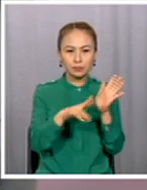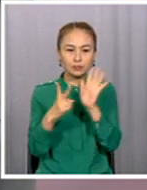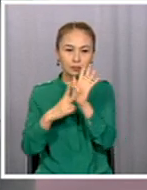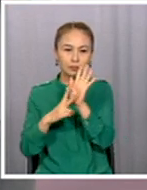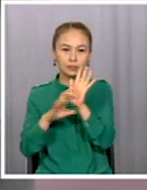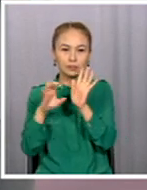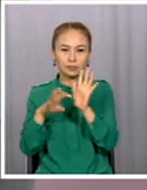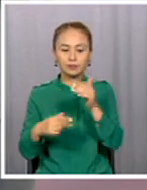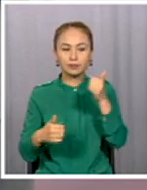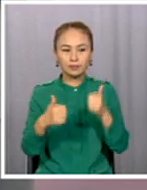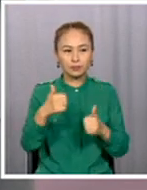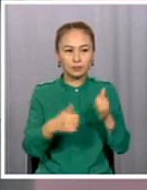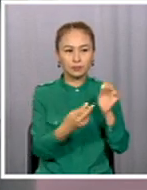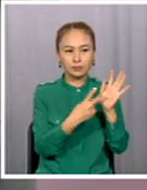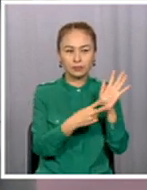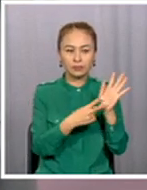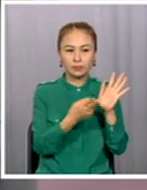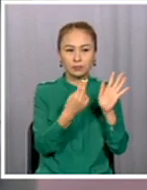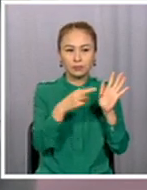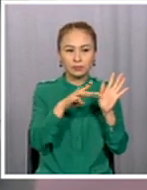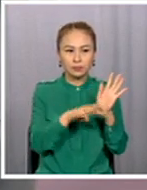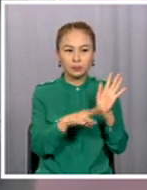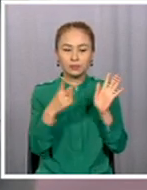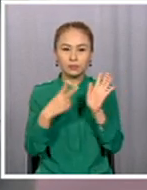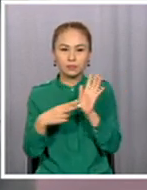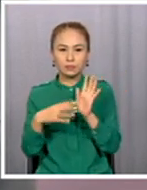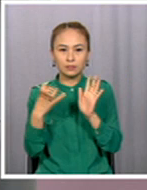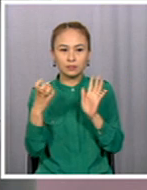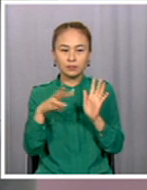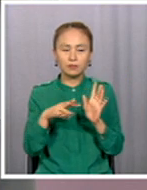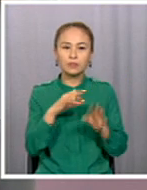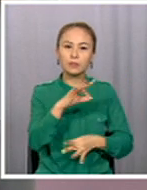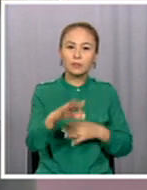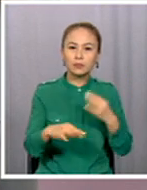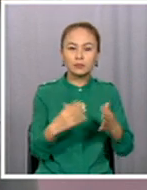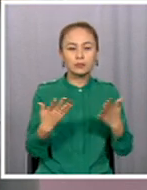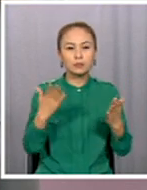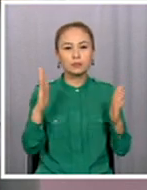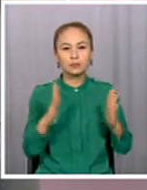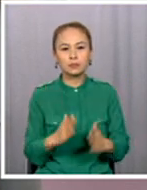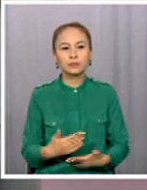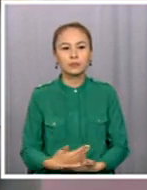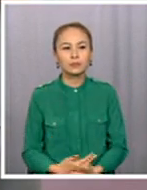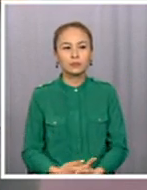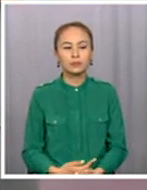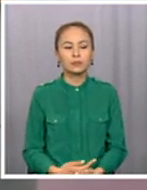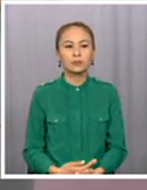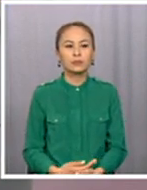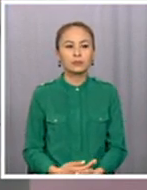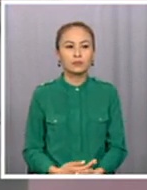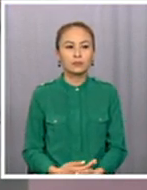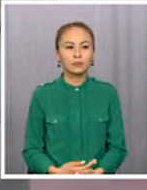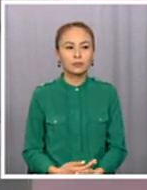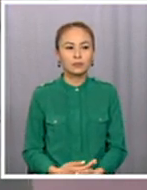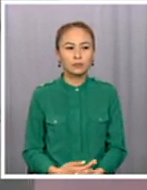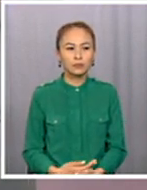салыстырамыз. 70 дециметр 70 сантиметрден артық па, әлде кем бе? Дұрыс жауап